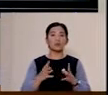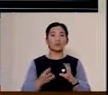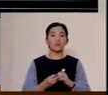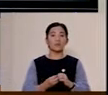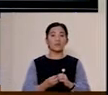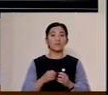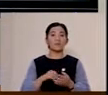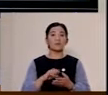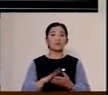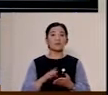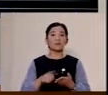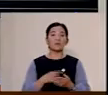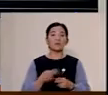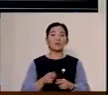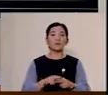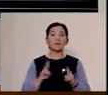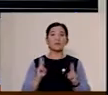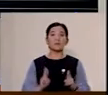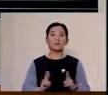Запишите в свои тетради это правило.